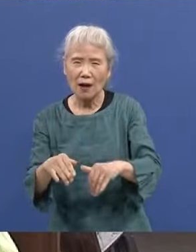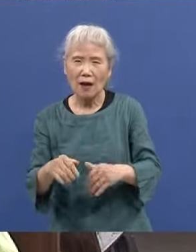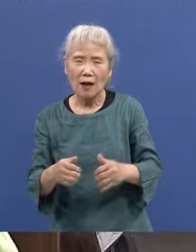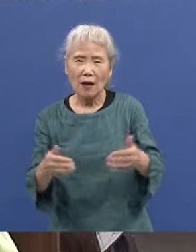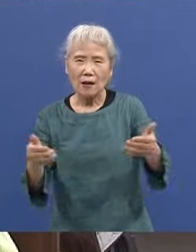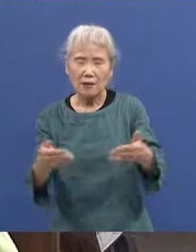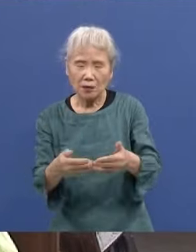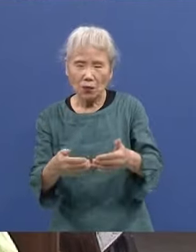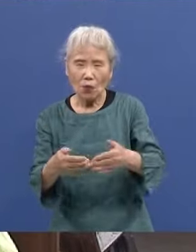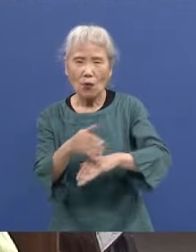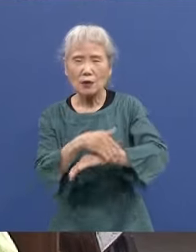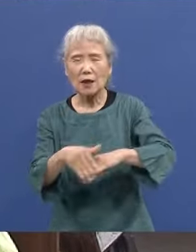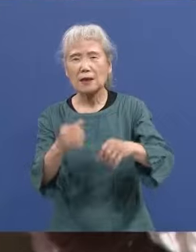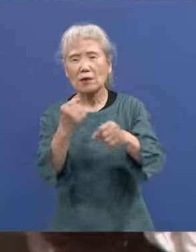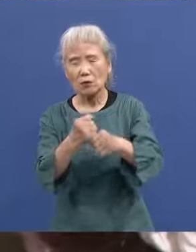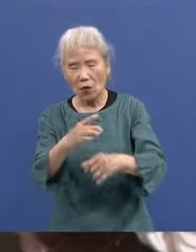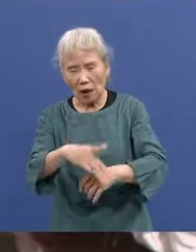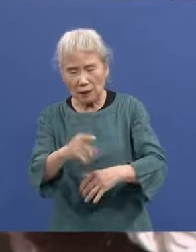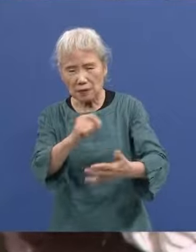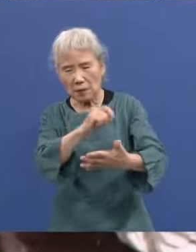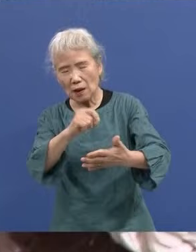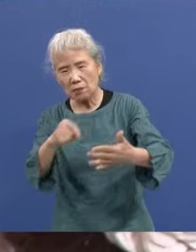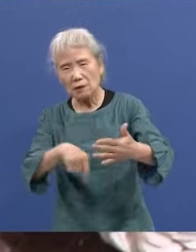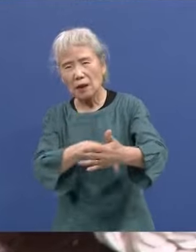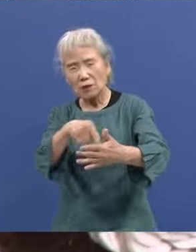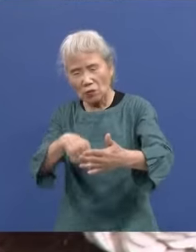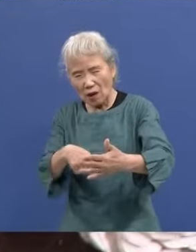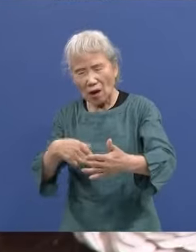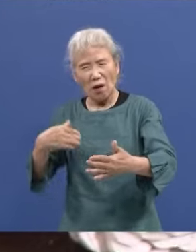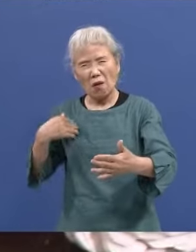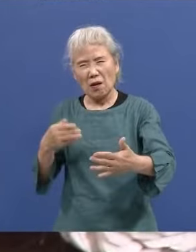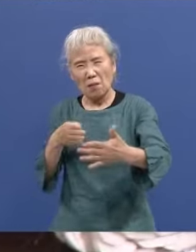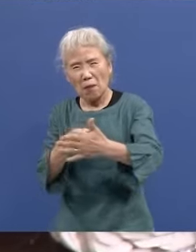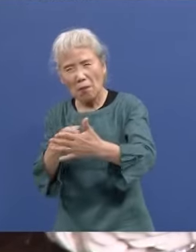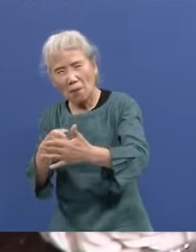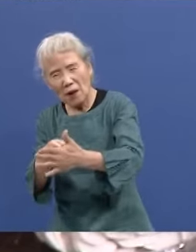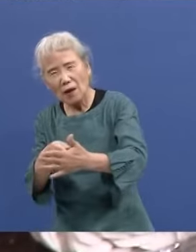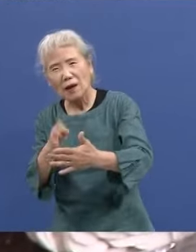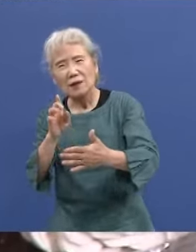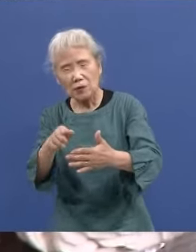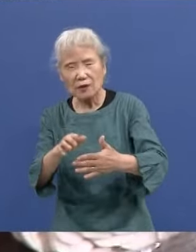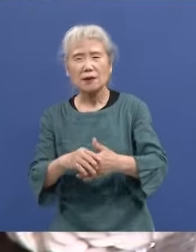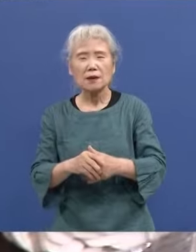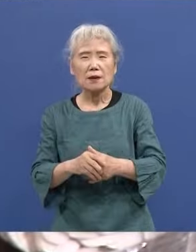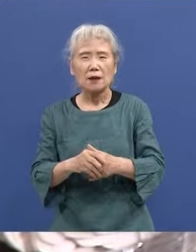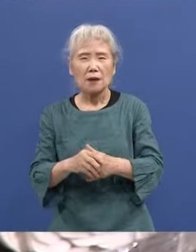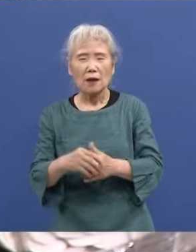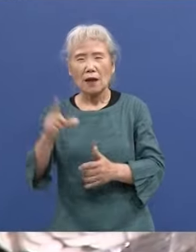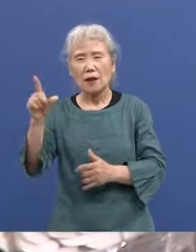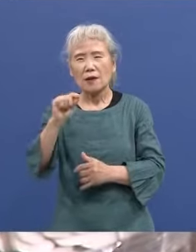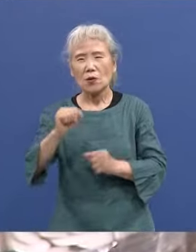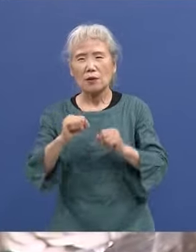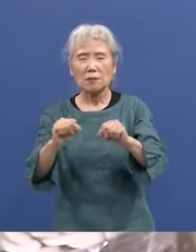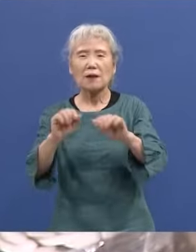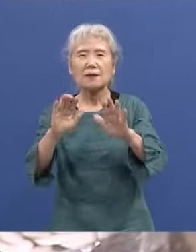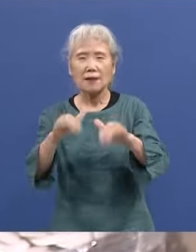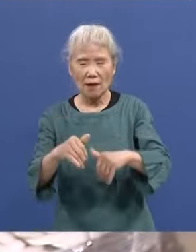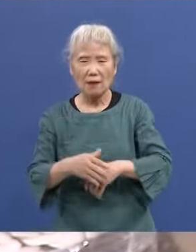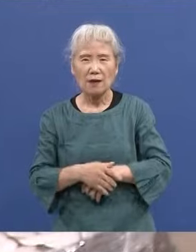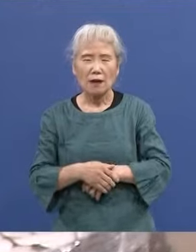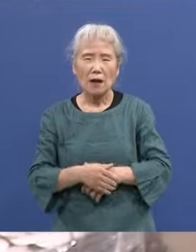計画書について初めて書くものだったので、どういうふうに書いたらいいのか行き詰まった時に利用させていただきました